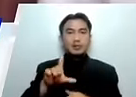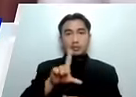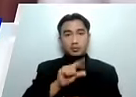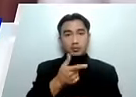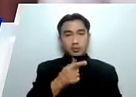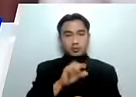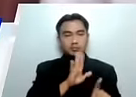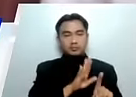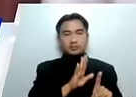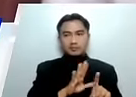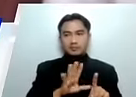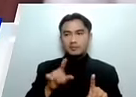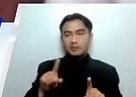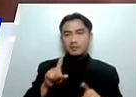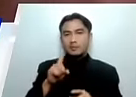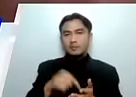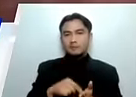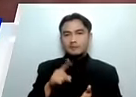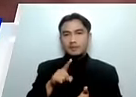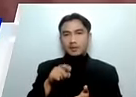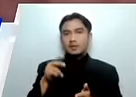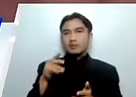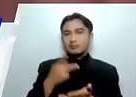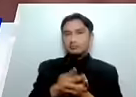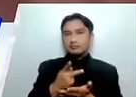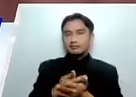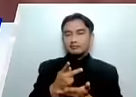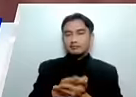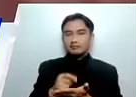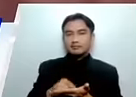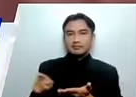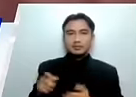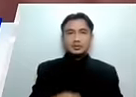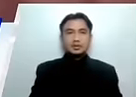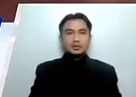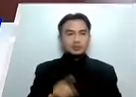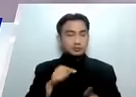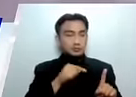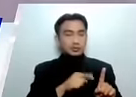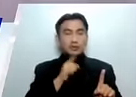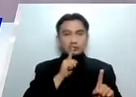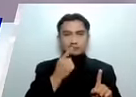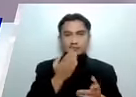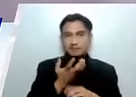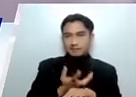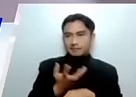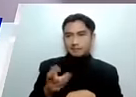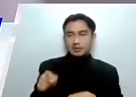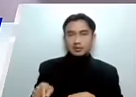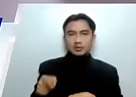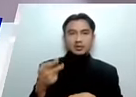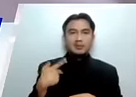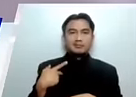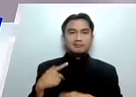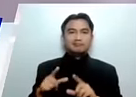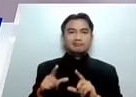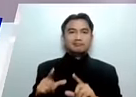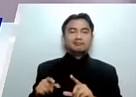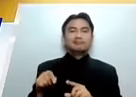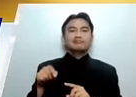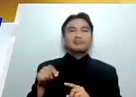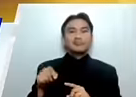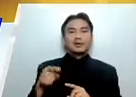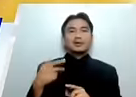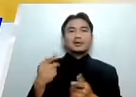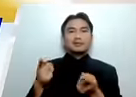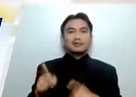pesos. Noong una, inanunsyo ng store owner na prank lang ito at tila nabiktima lang ang lalaki. Kaya inulan nito ng batikos. Pero kasabi